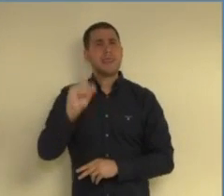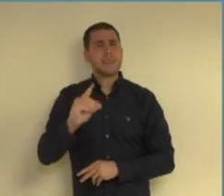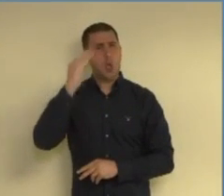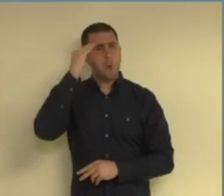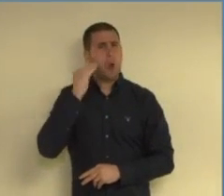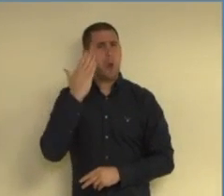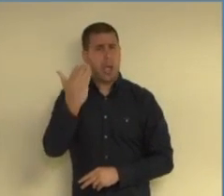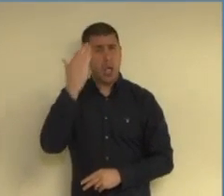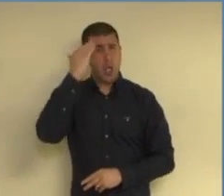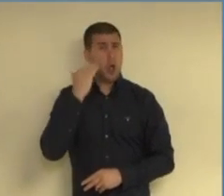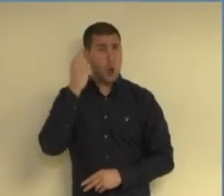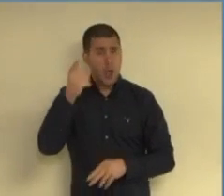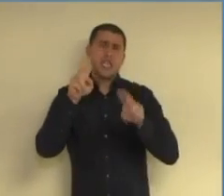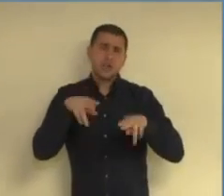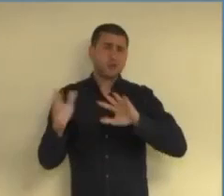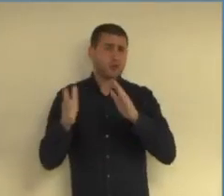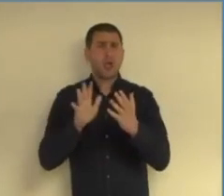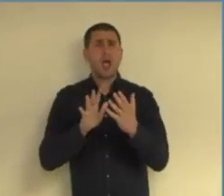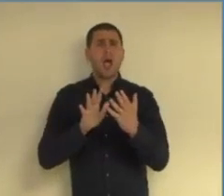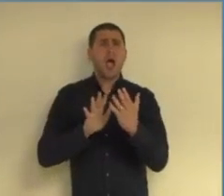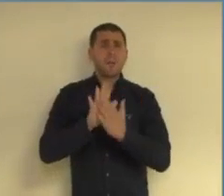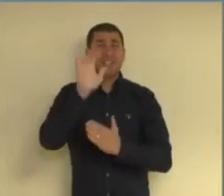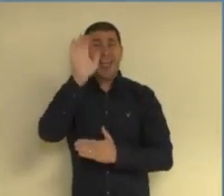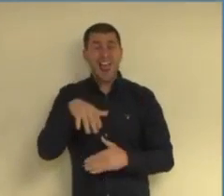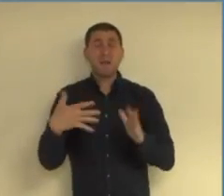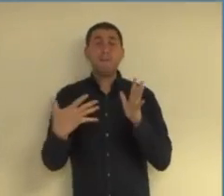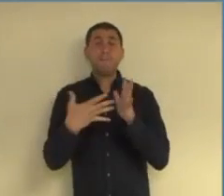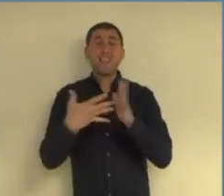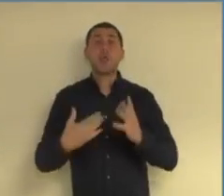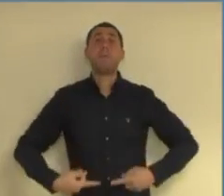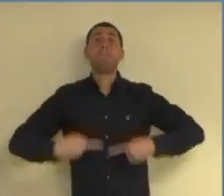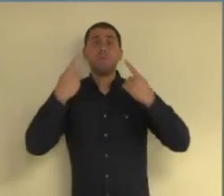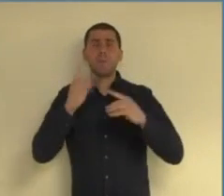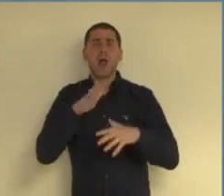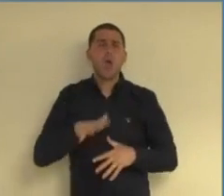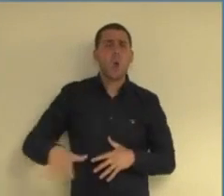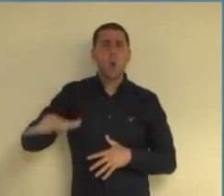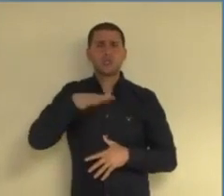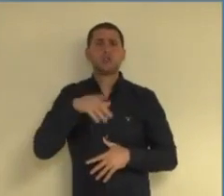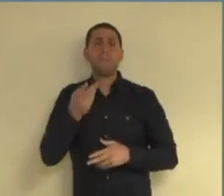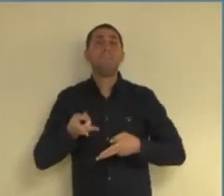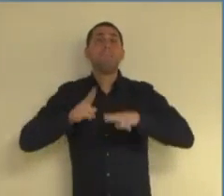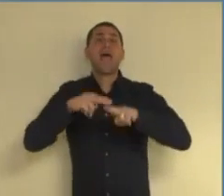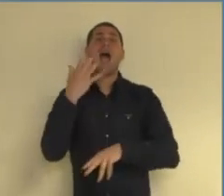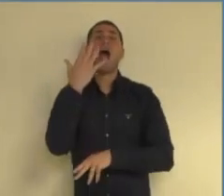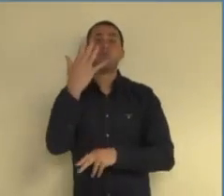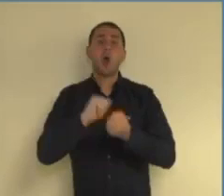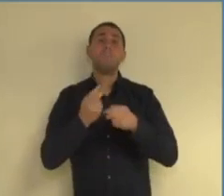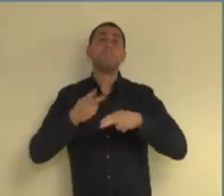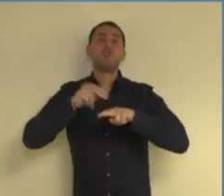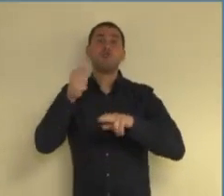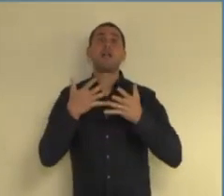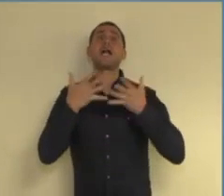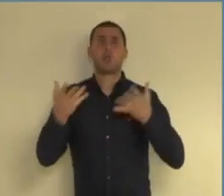קוריאה. בדרום קוריאה יש כ-15,000 בדיקות ביום על אוכלוסייה שהיא פי חמישה, פי שישה